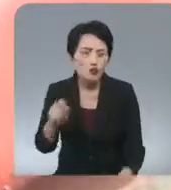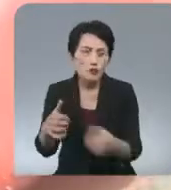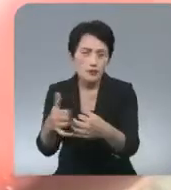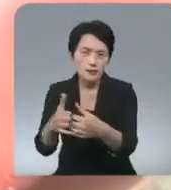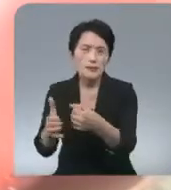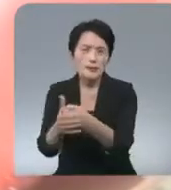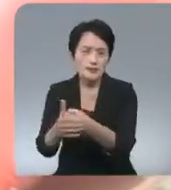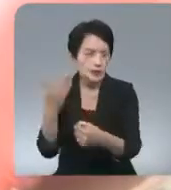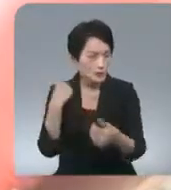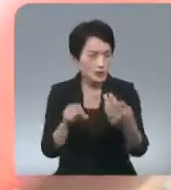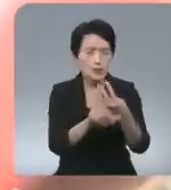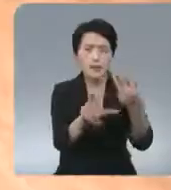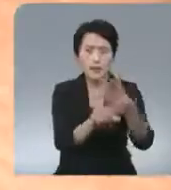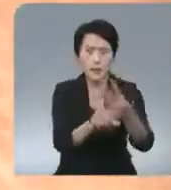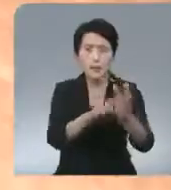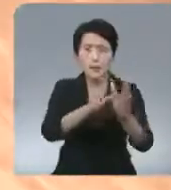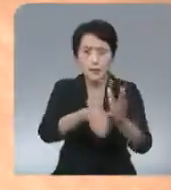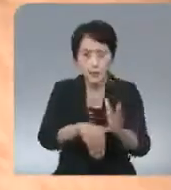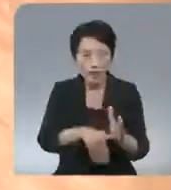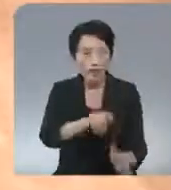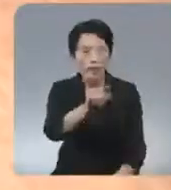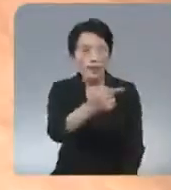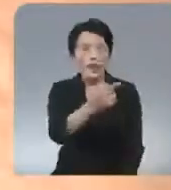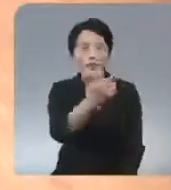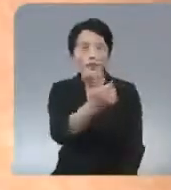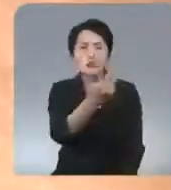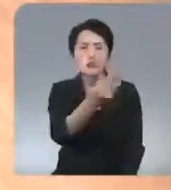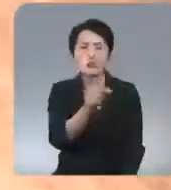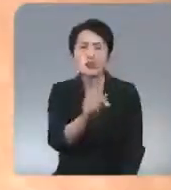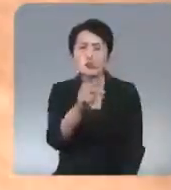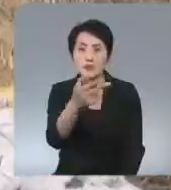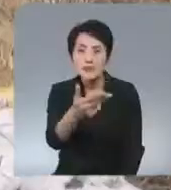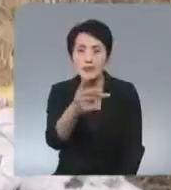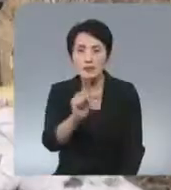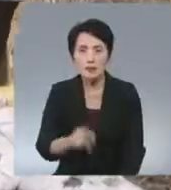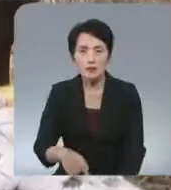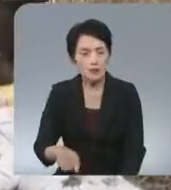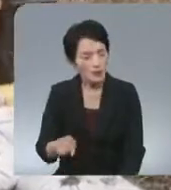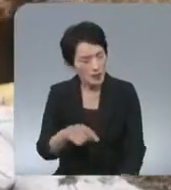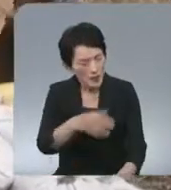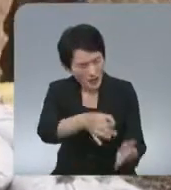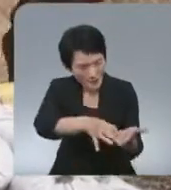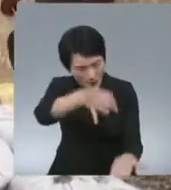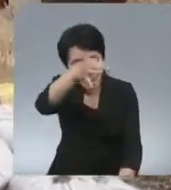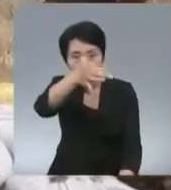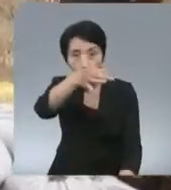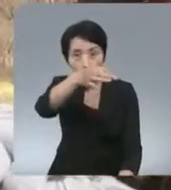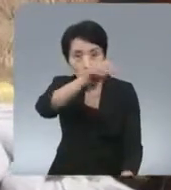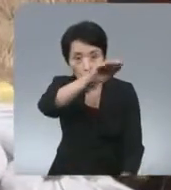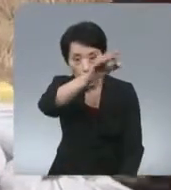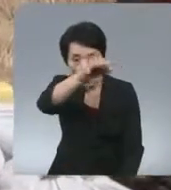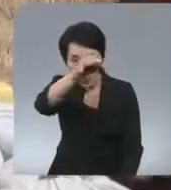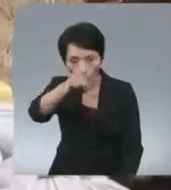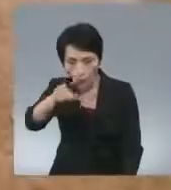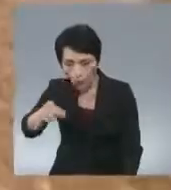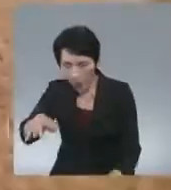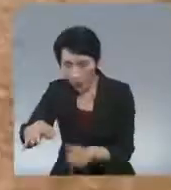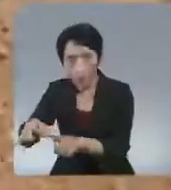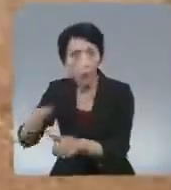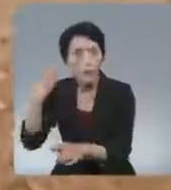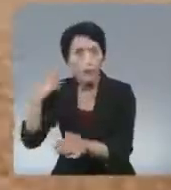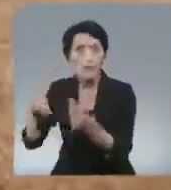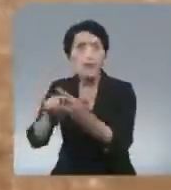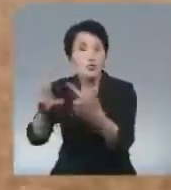ためには時間がかかるため第3四半期の穀物のいい入閣は第2四半期よりも上昇する見通し